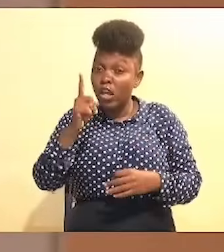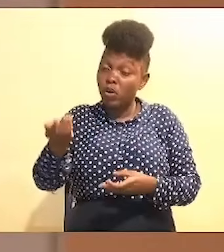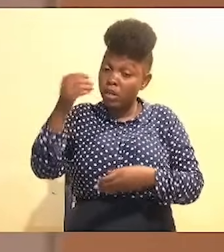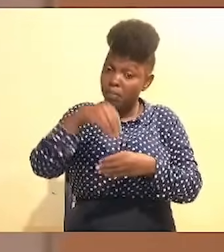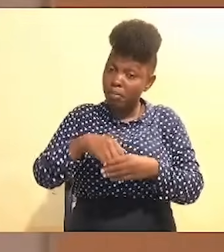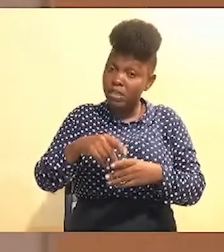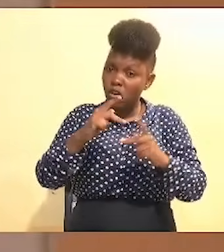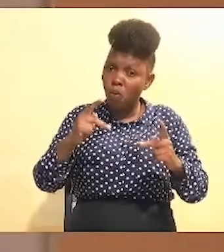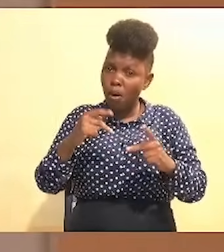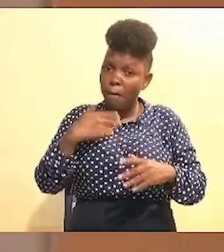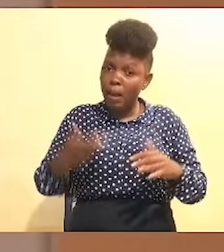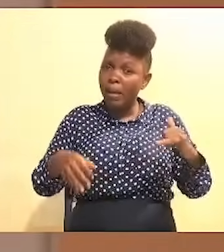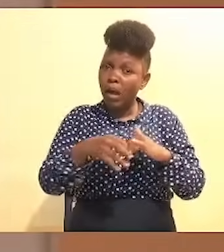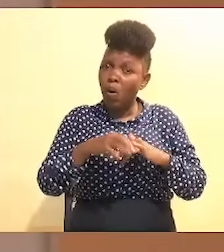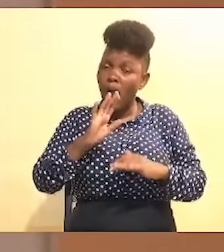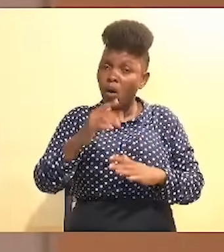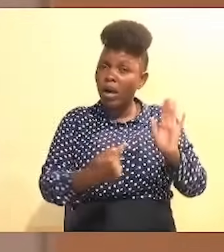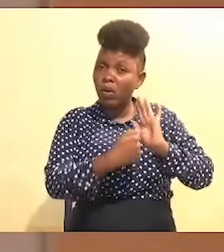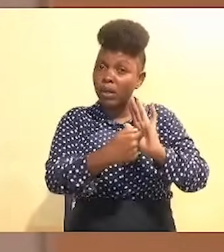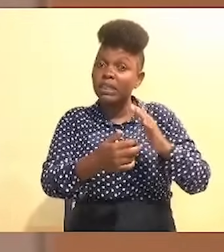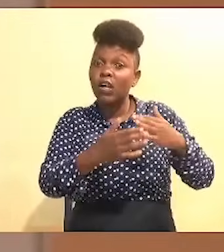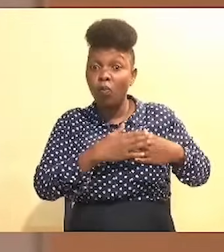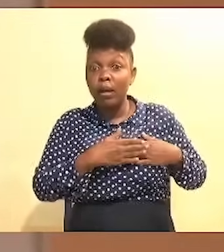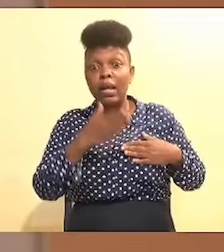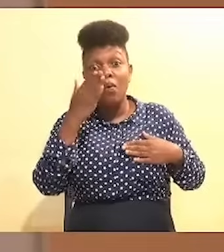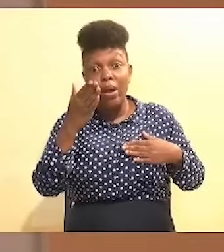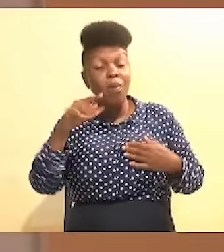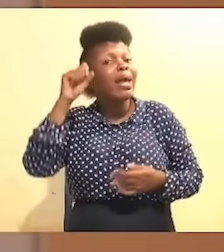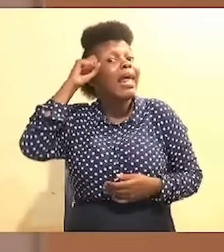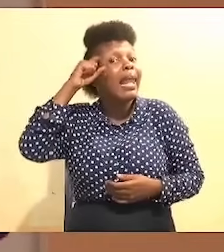mkeo anakuonyesha kwamba anakupenda, jiongeze.